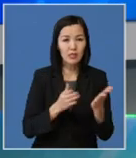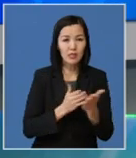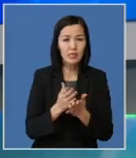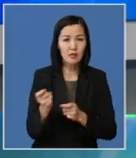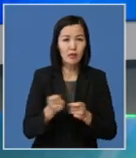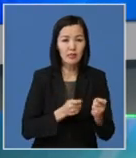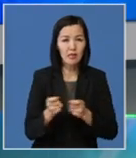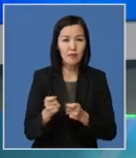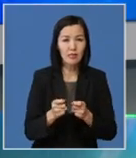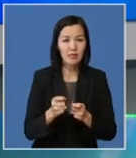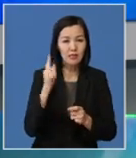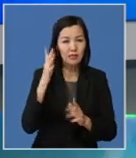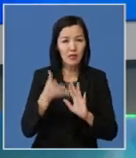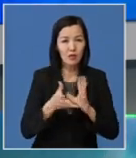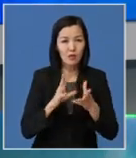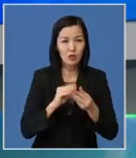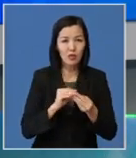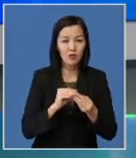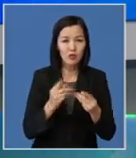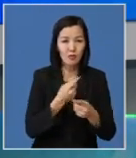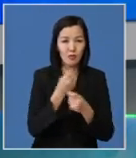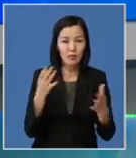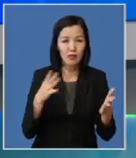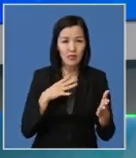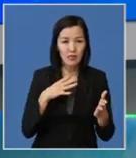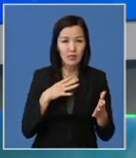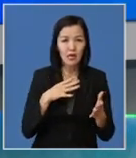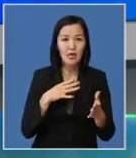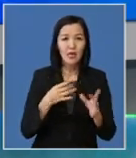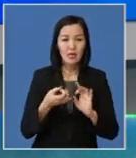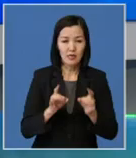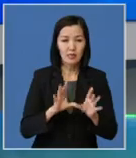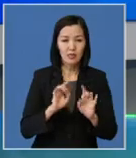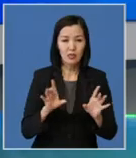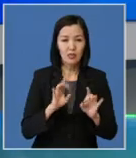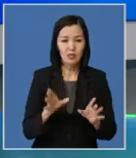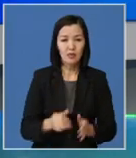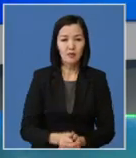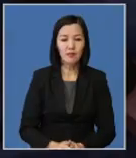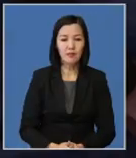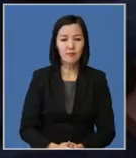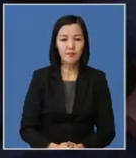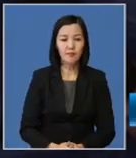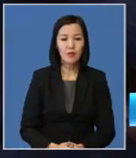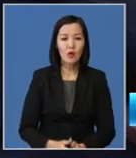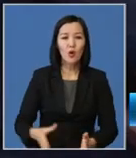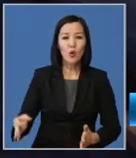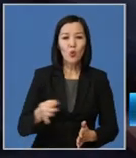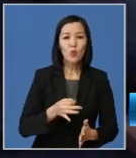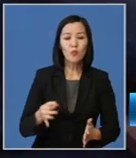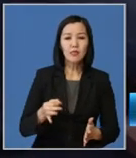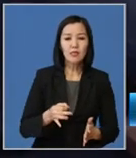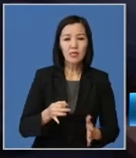құрылған талдау және болжау орталығы осындай мәлімет таратты. Тақырыпты тілшіміз Мәдина Берікқызы тарқатады. Облыстық талдау